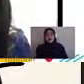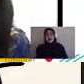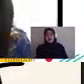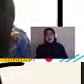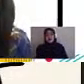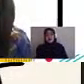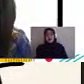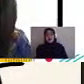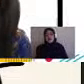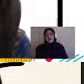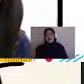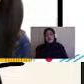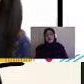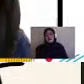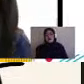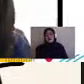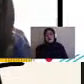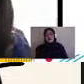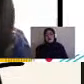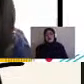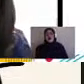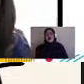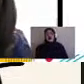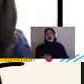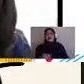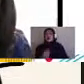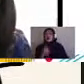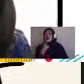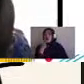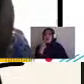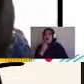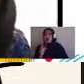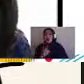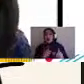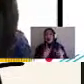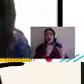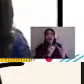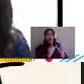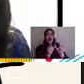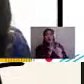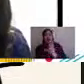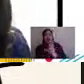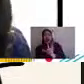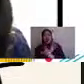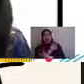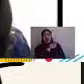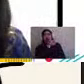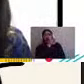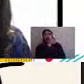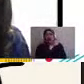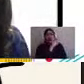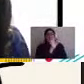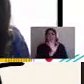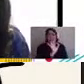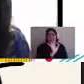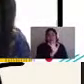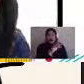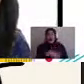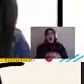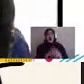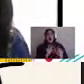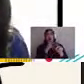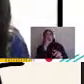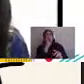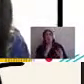online, mau belanja, cek di sebelah kanan itu kalau www-nya di sebelah kanan ada tanda gemboknya apa tidak. Ketika dia ada tanda gemboknya, diharapkan dia